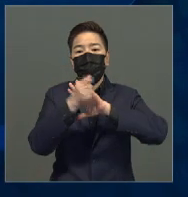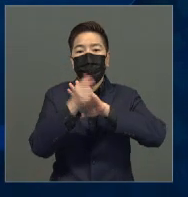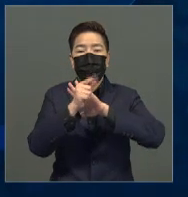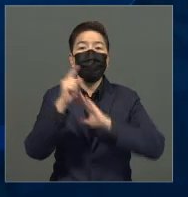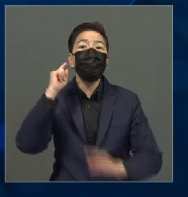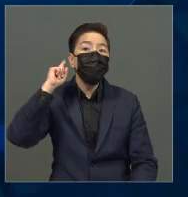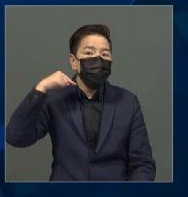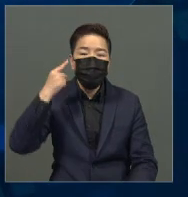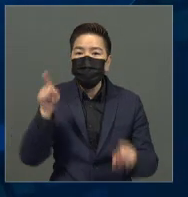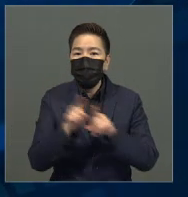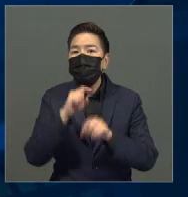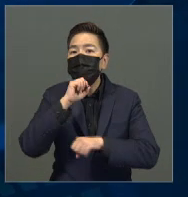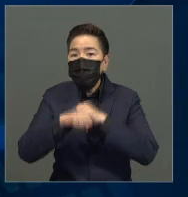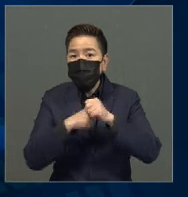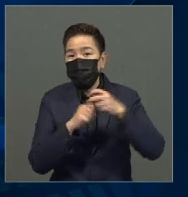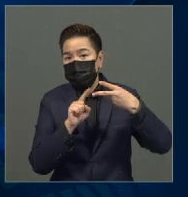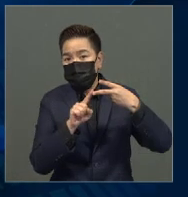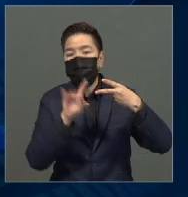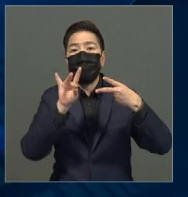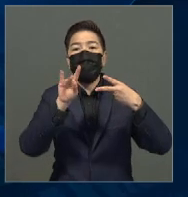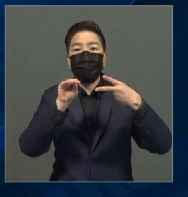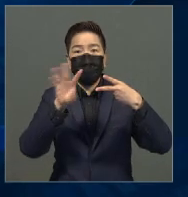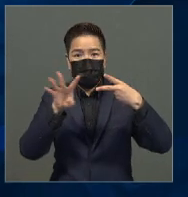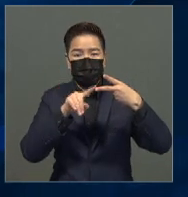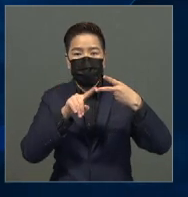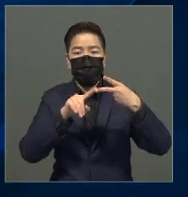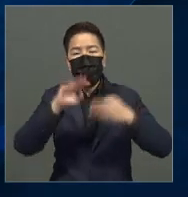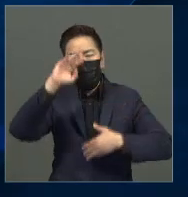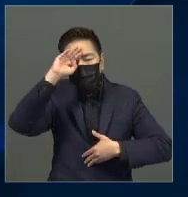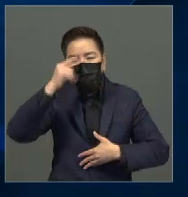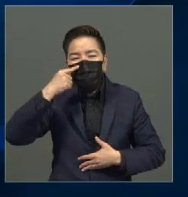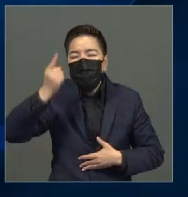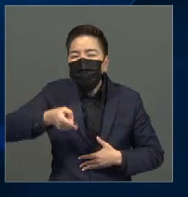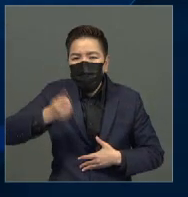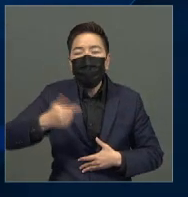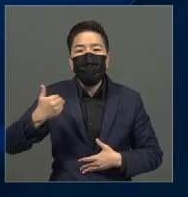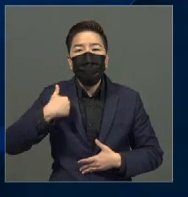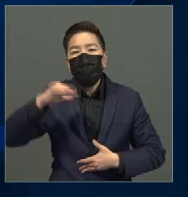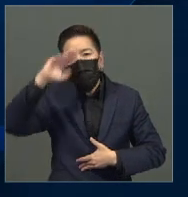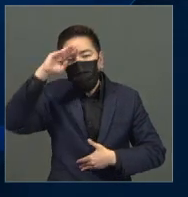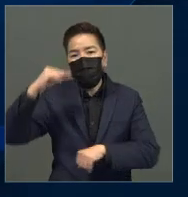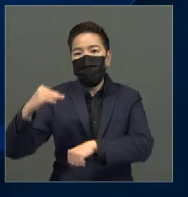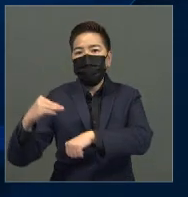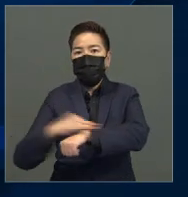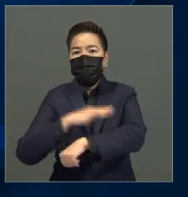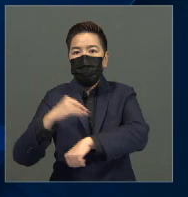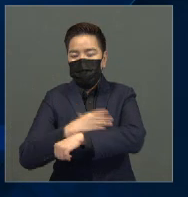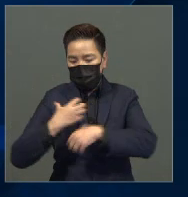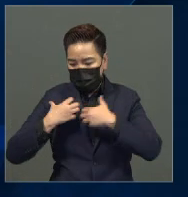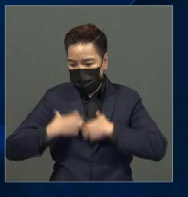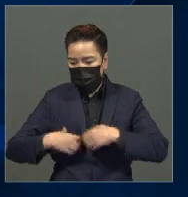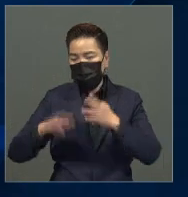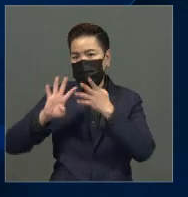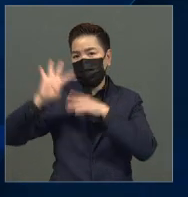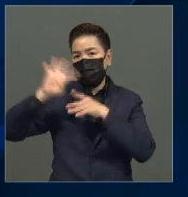ครับเพศหญิงเช่นกันค่ะอายุ 84ปีโดยท่านมีโรคประจำตัวอยู่เดิมนะคะเป็นโรคมะเร็งปอดระยะสุดท้าย